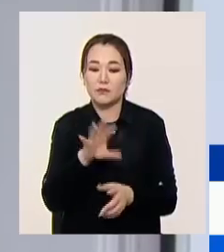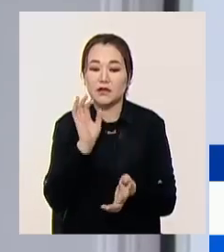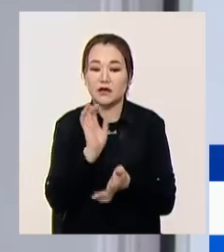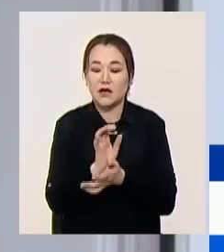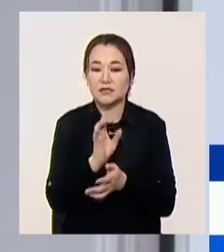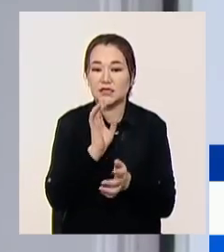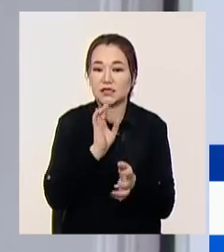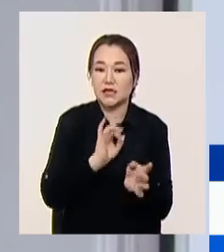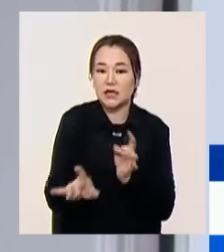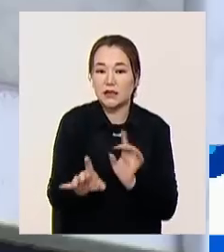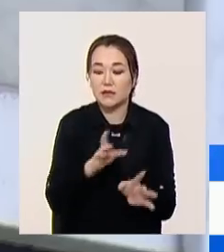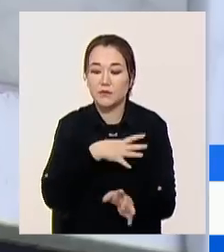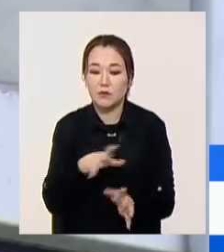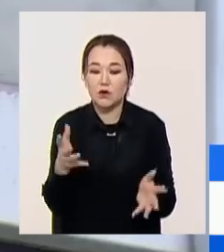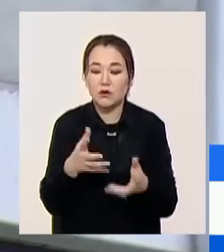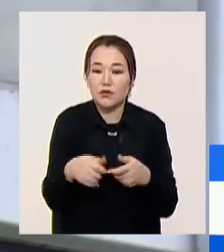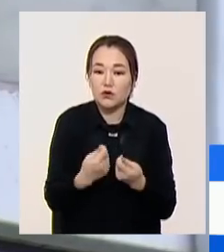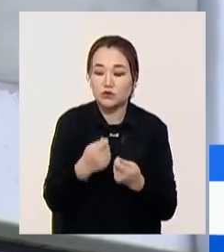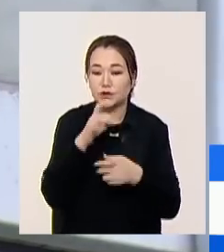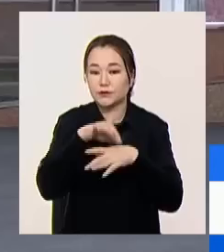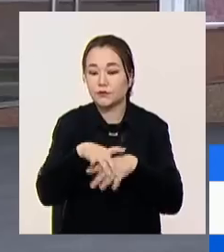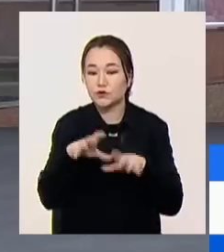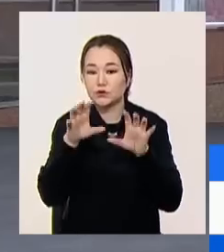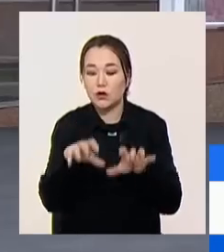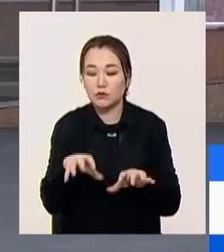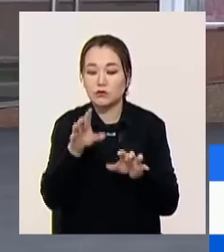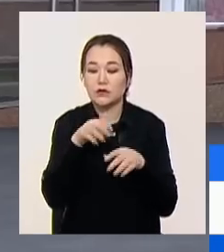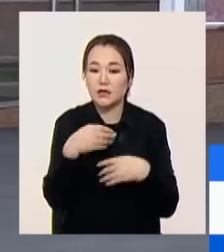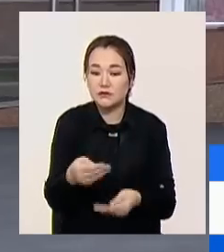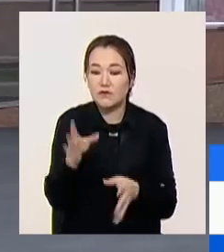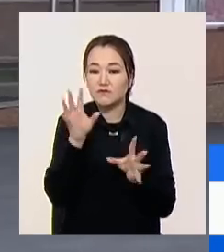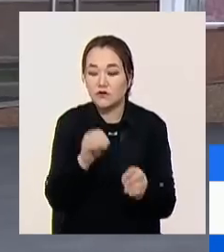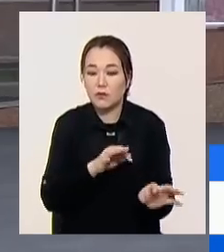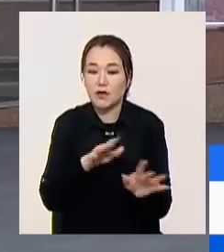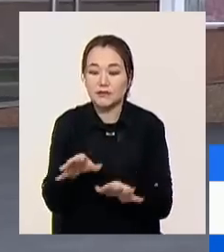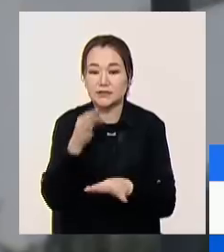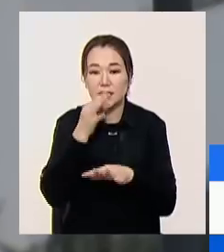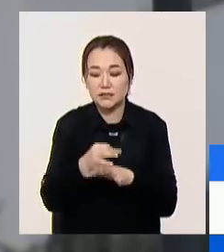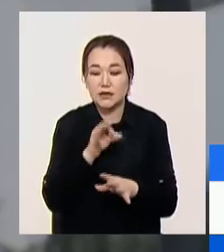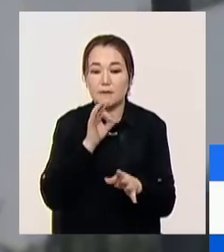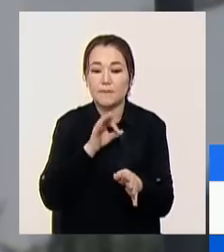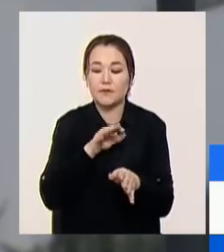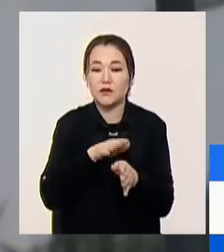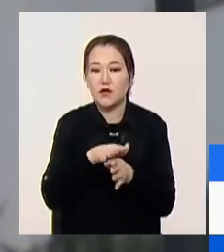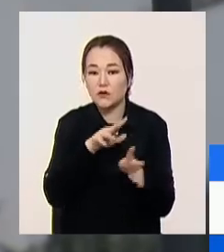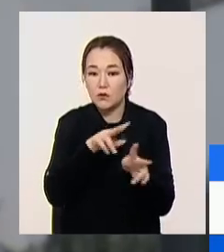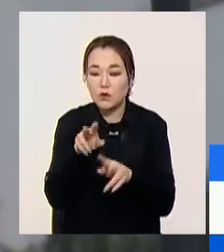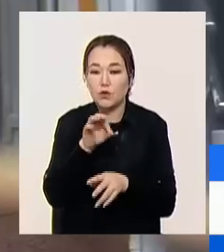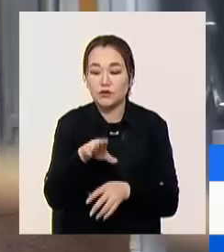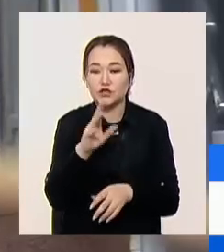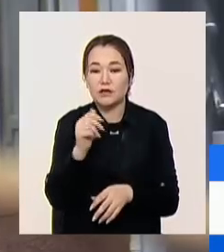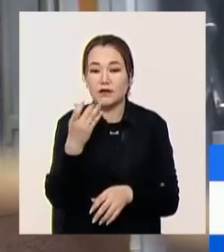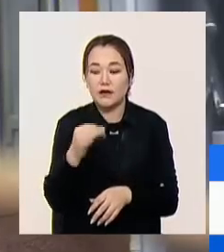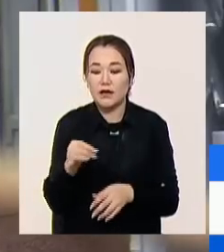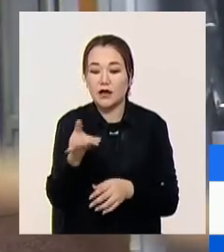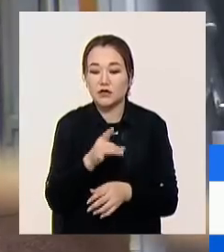грязного пиара. Отсутствие каких-либо нарушений законодательства во время всего процесса отметили в миссии наблюдателей от Шанхайской